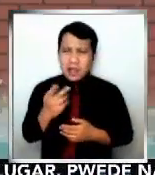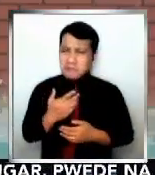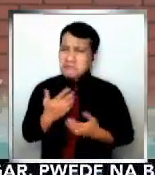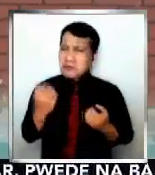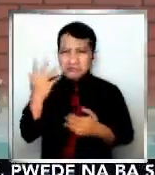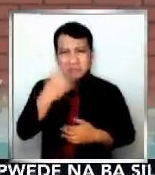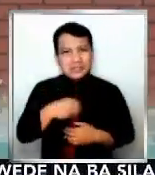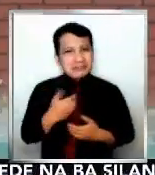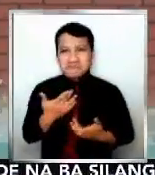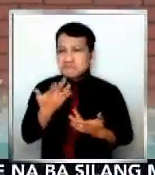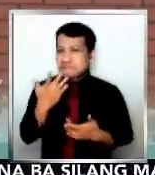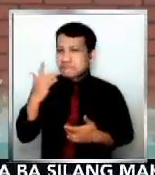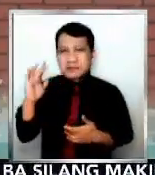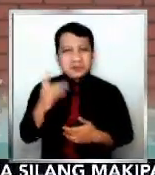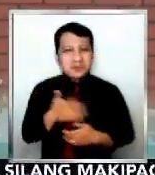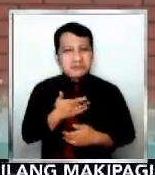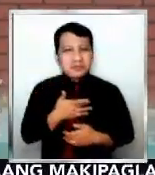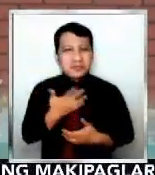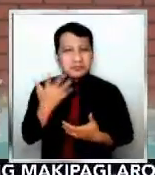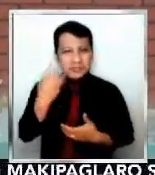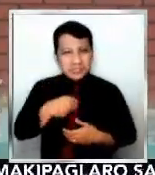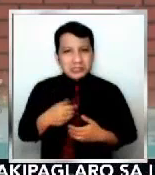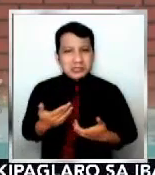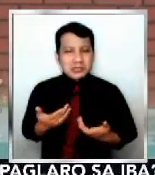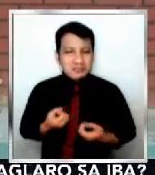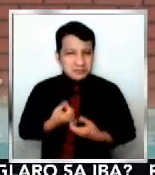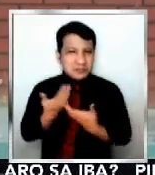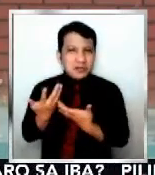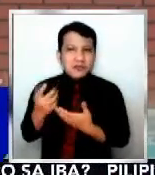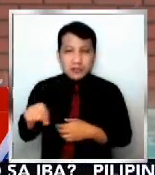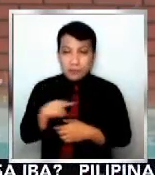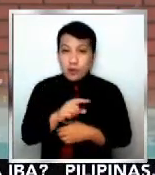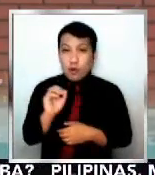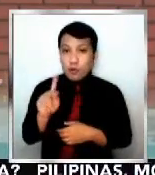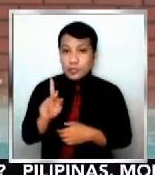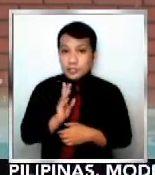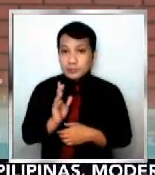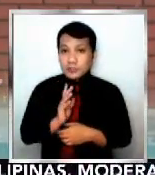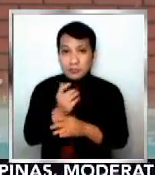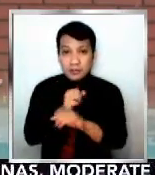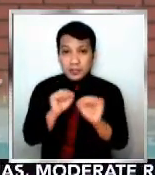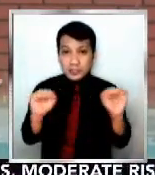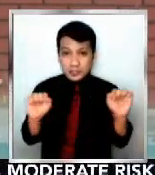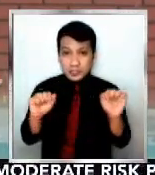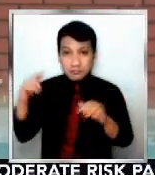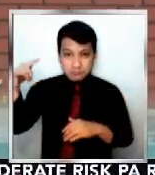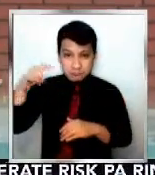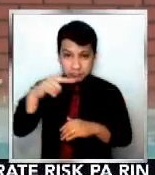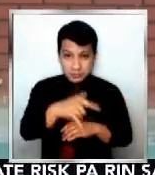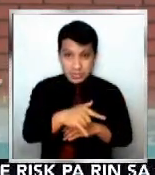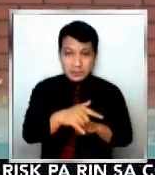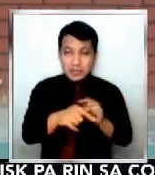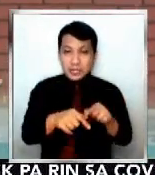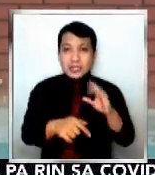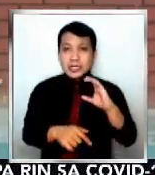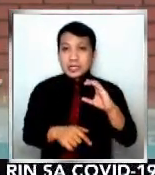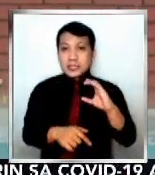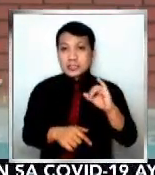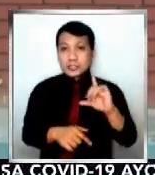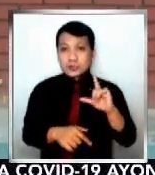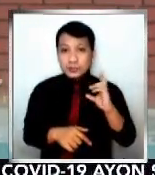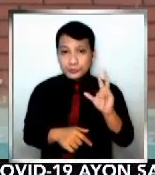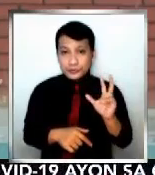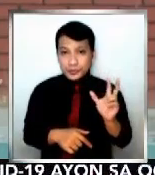po. Patuloy naman daw na bumubuti ang kondisyon ng mga nakaligtas sa bumagsak na C-130. Gayun din ang mga